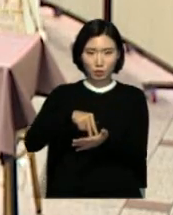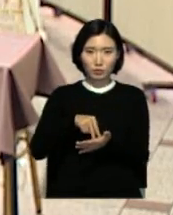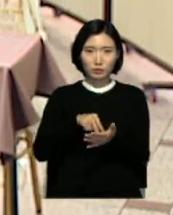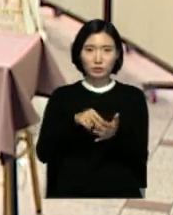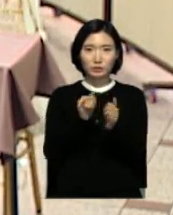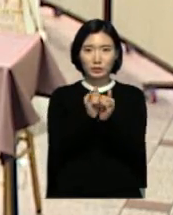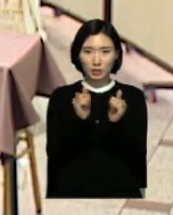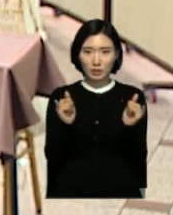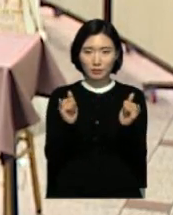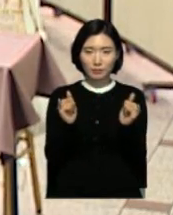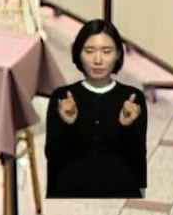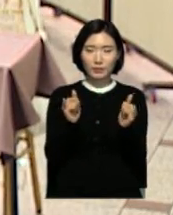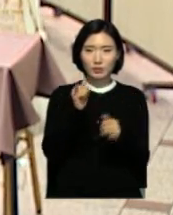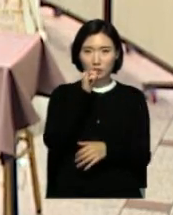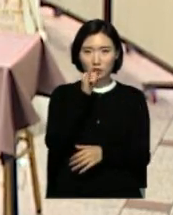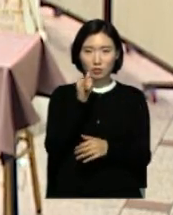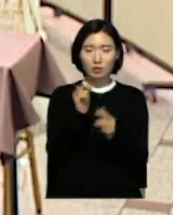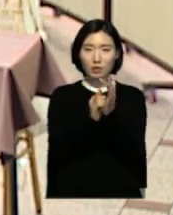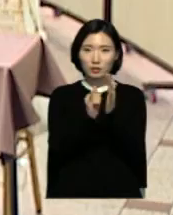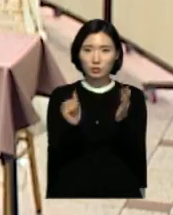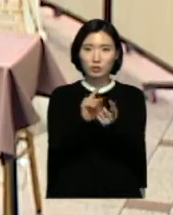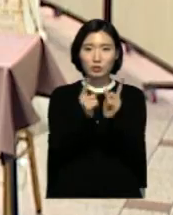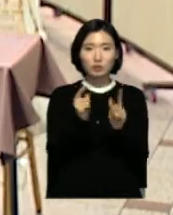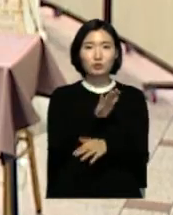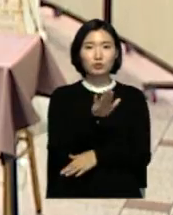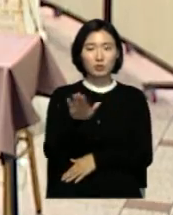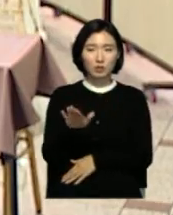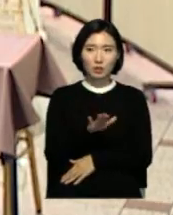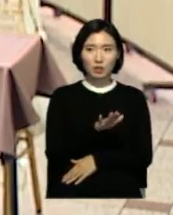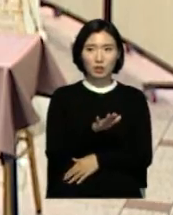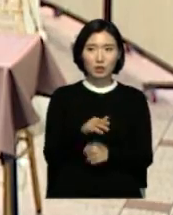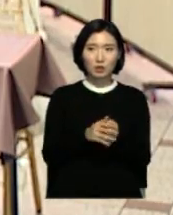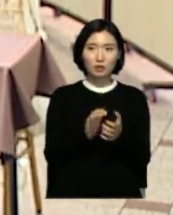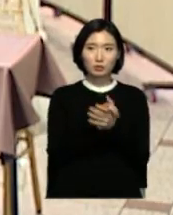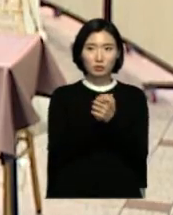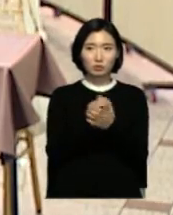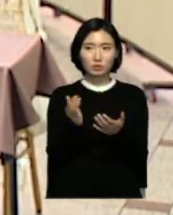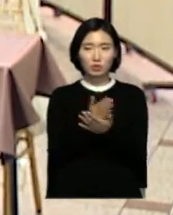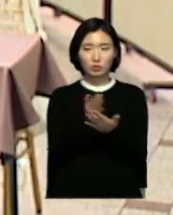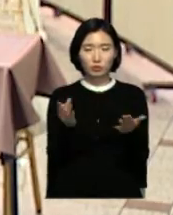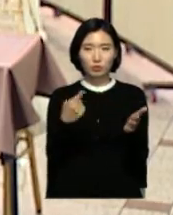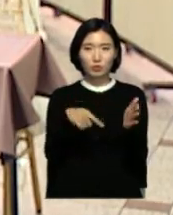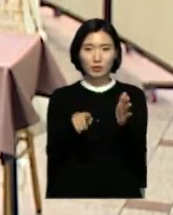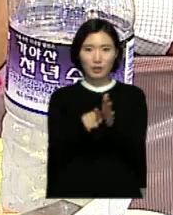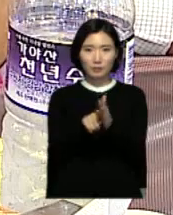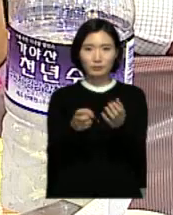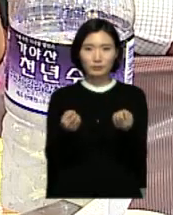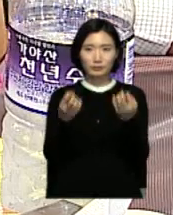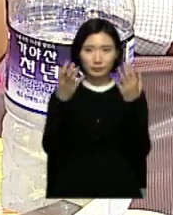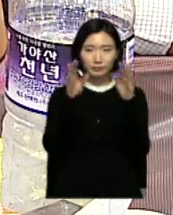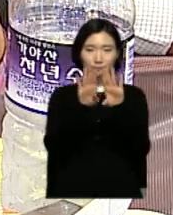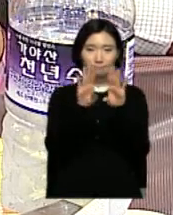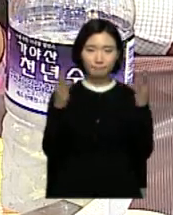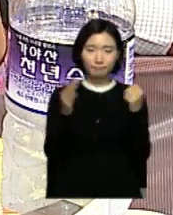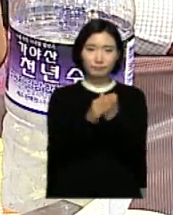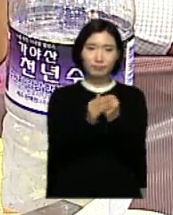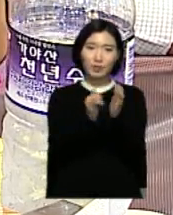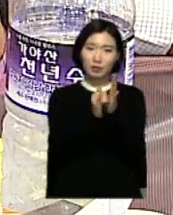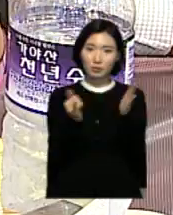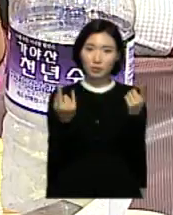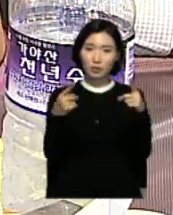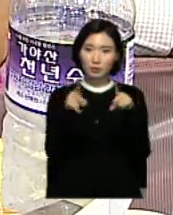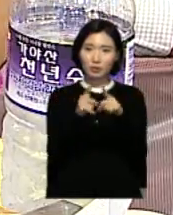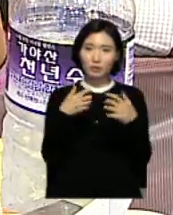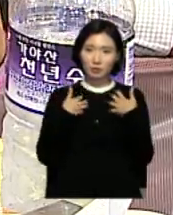어르신분들을 가족을 대신해서 저희가 좀 그 온화한 정을 나누기 위해서 한가위 잔치를 했습니다. 가족들과